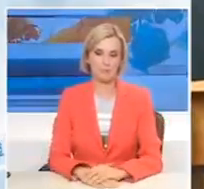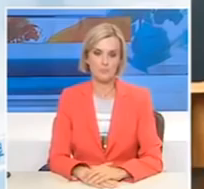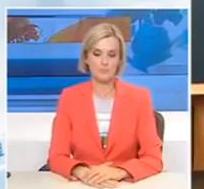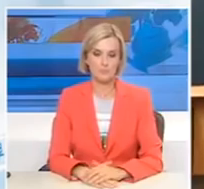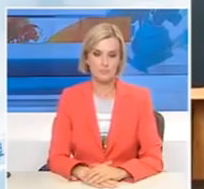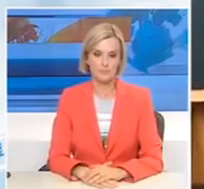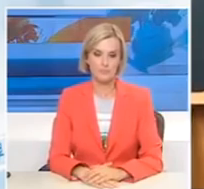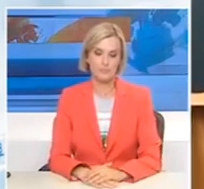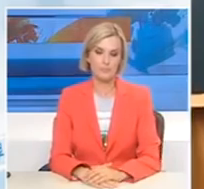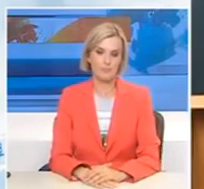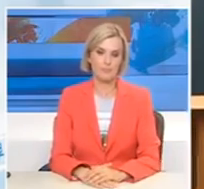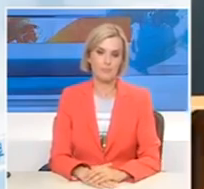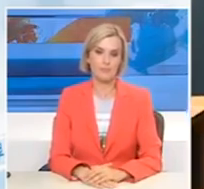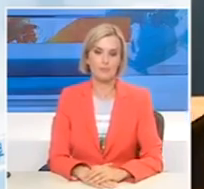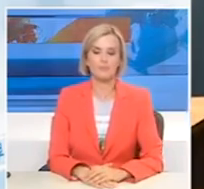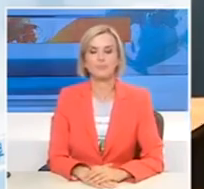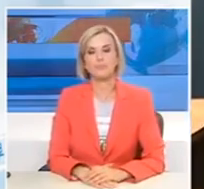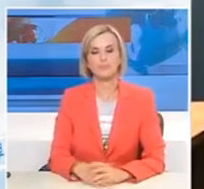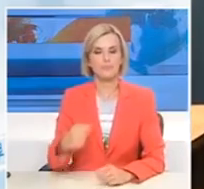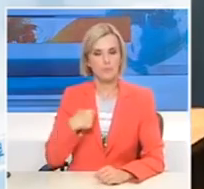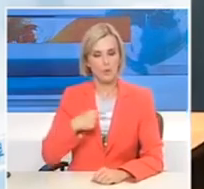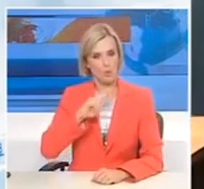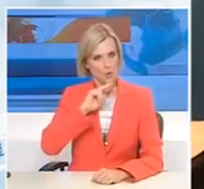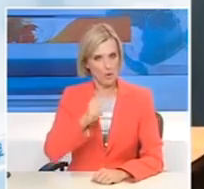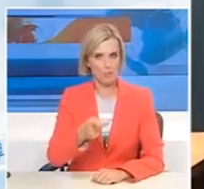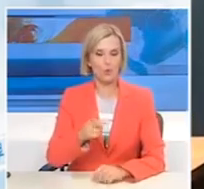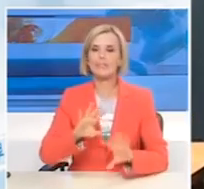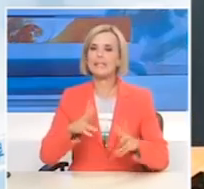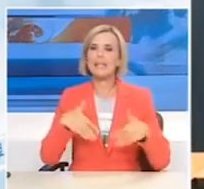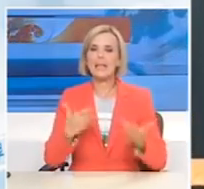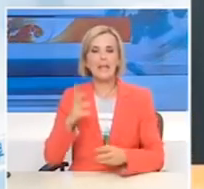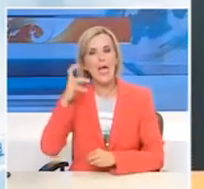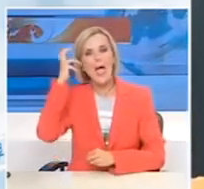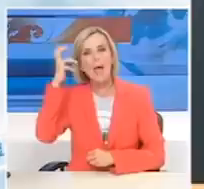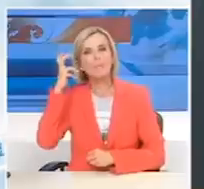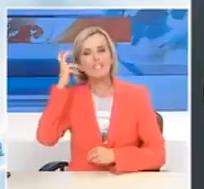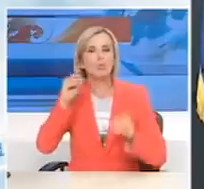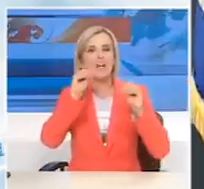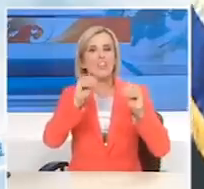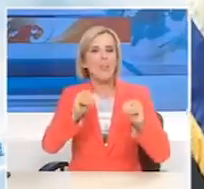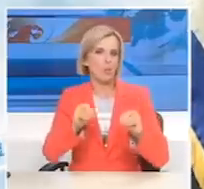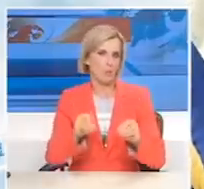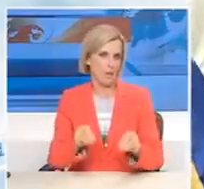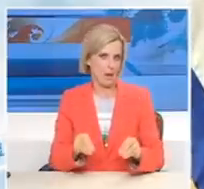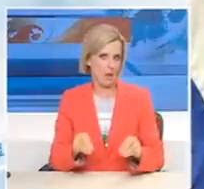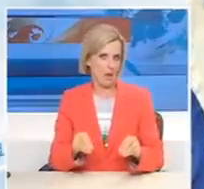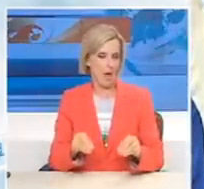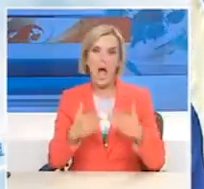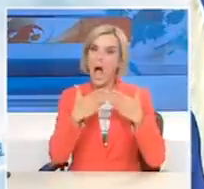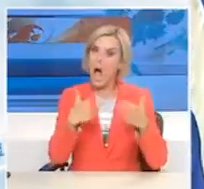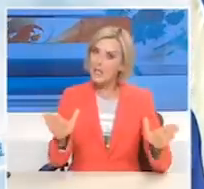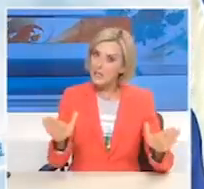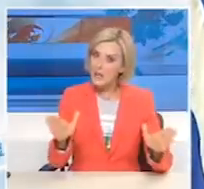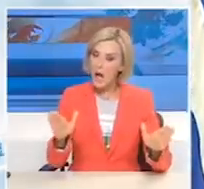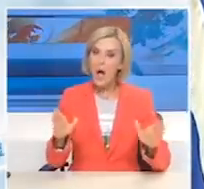Να πω για τα επιστημονικά δεδομένα, γιατί είναι σημαντικό αυτό που θέτει η δημοσιογράφος. Φυσικά και είναι το ιδανικό να υπάρχουν τα δεδομένα, να είναι ανοιχτά και